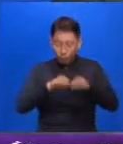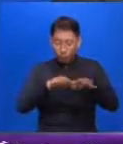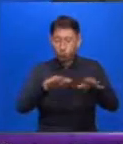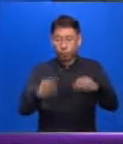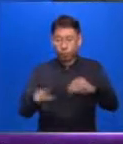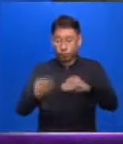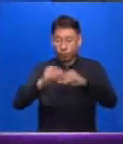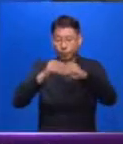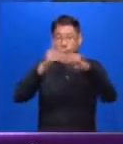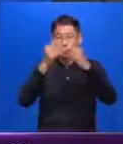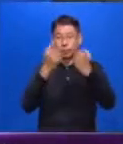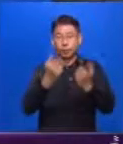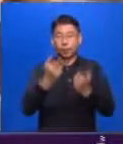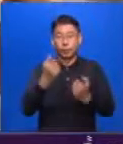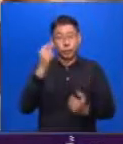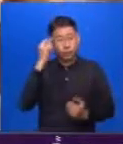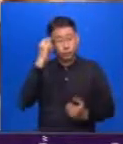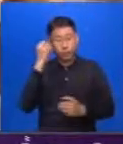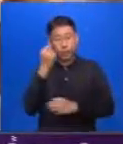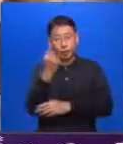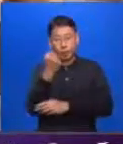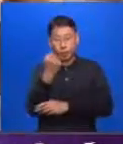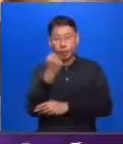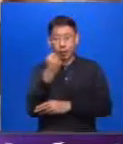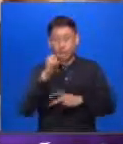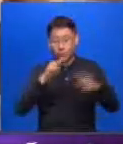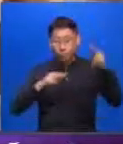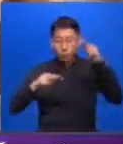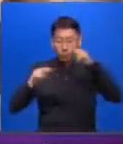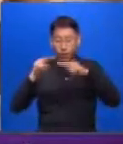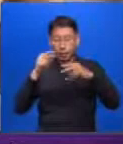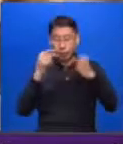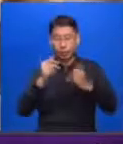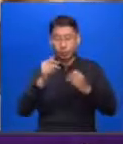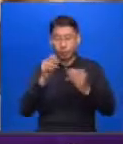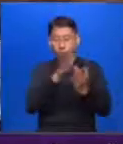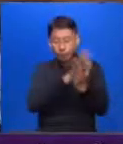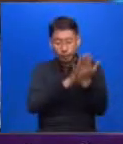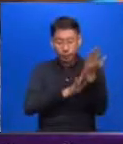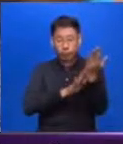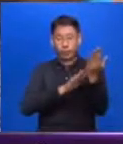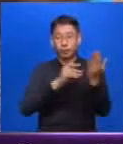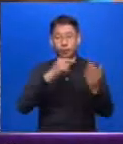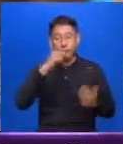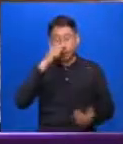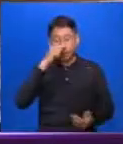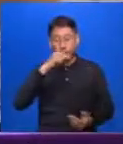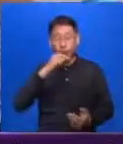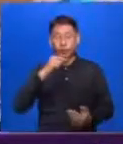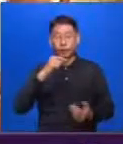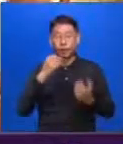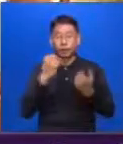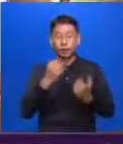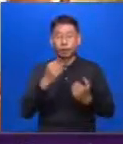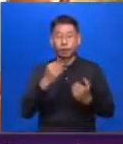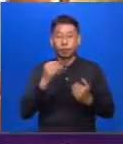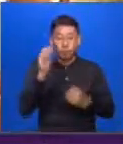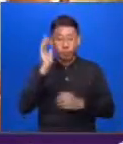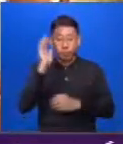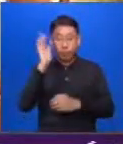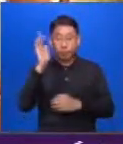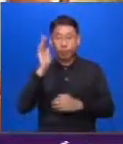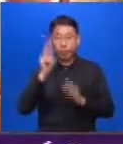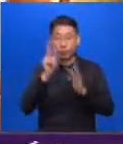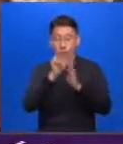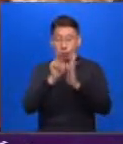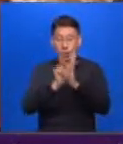าของศาลแพ่งเพื่อยืนยันถึงอำนาจหน้าที่และดุลยพินิจของฝ่ายบริหารในการประกาศพรก.ฉุกเฉิน